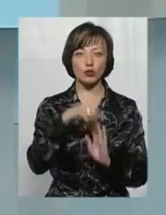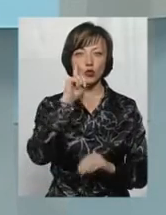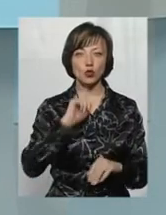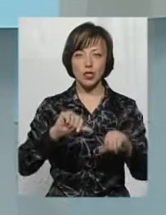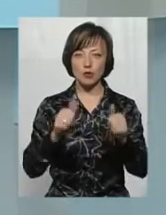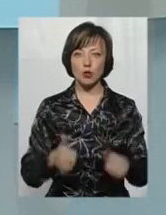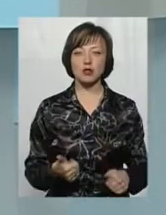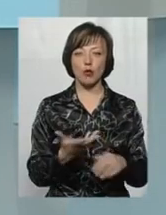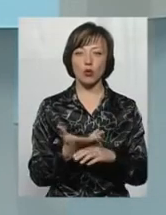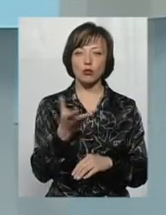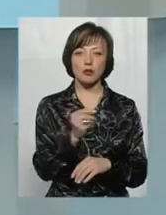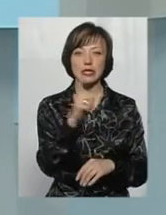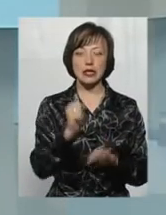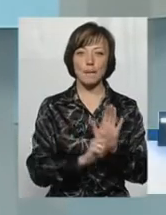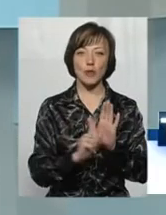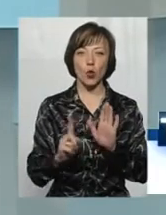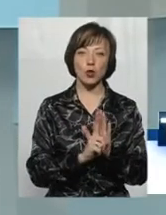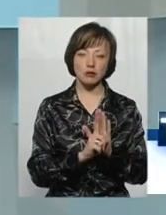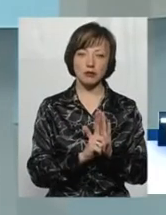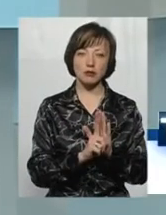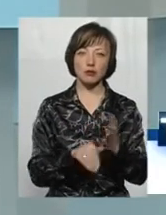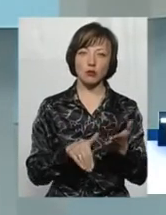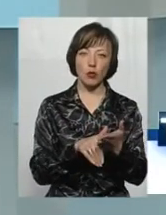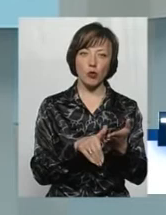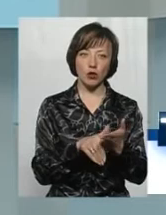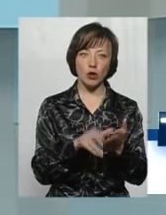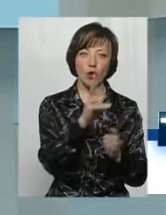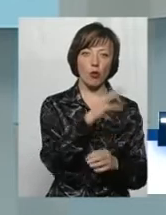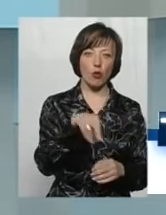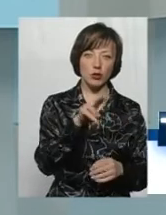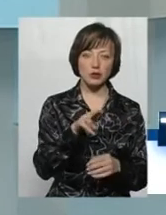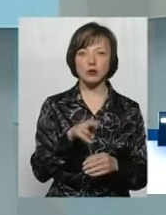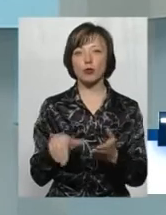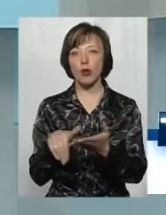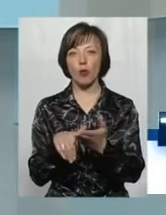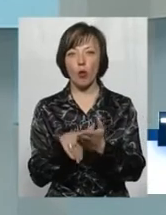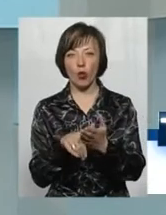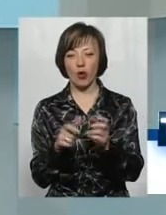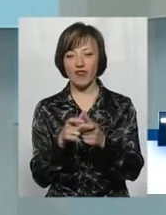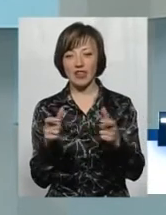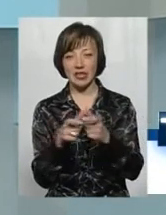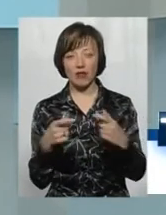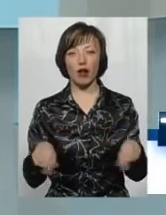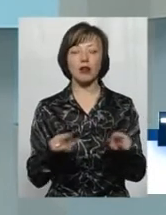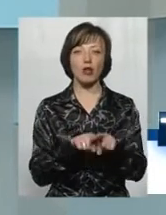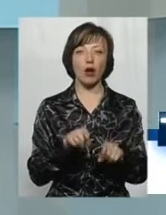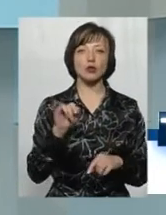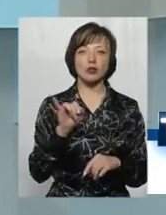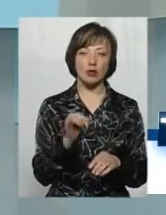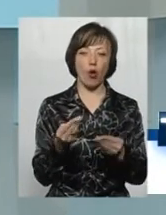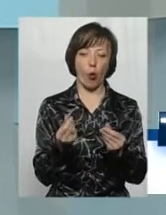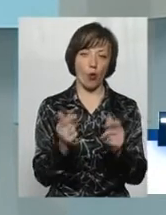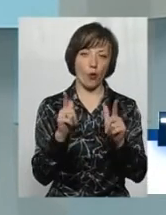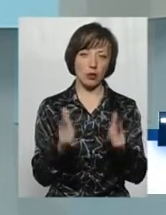спосіб розрахуватись за проїзд, як за допомогою QR-коду, за допомогою проїзних квитків, а також